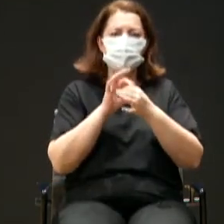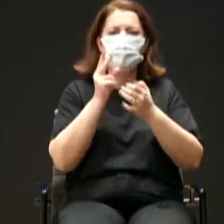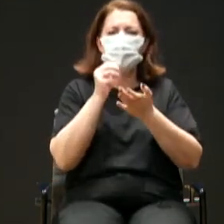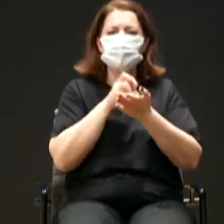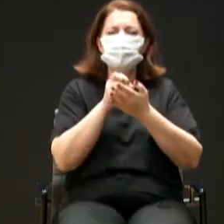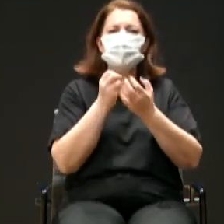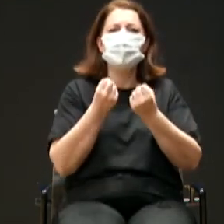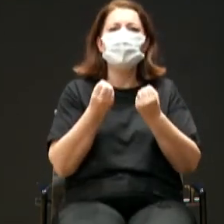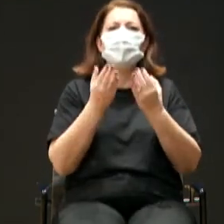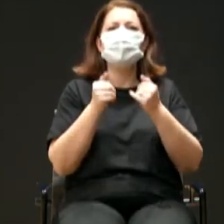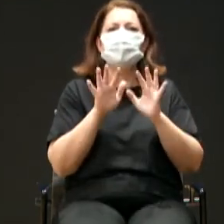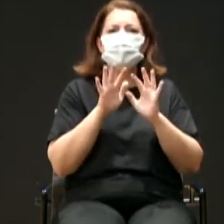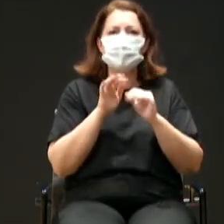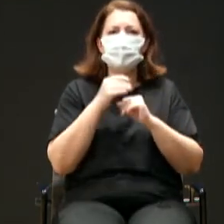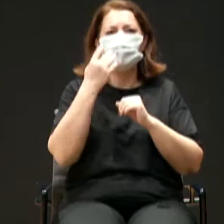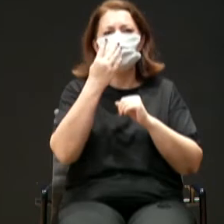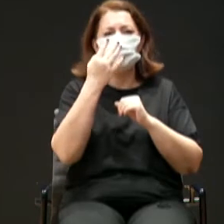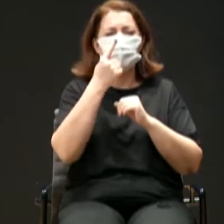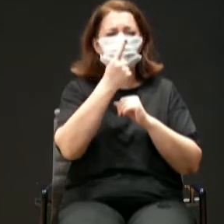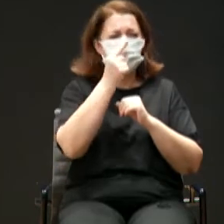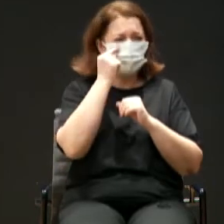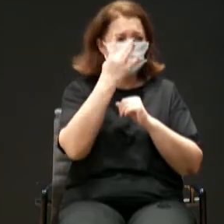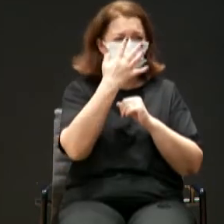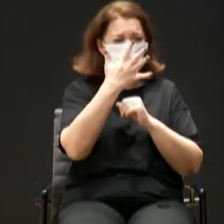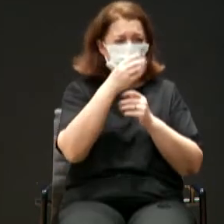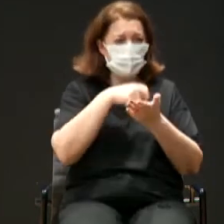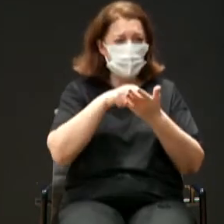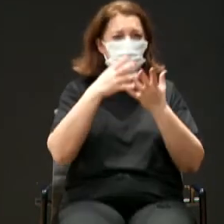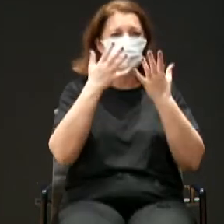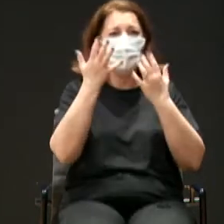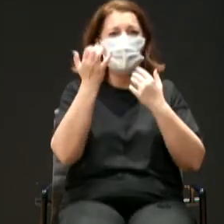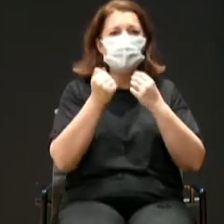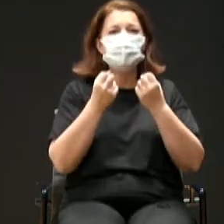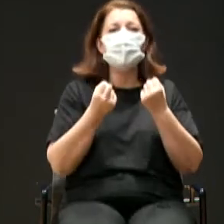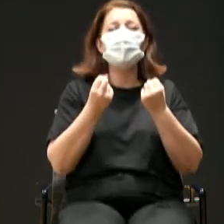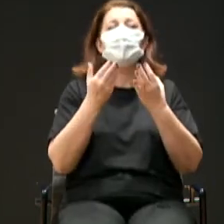yetmez, herkes 4-5 tane maaş alıyorsa yetmez. Hatta bir tanesi